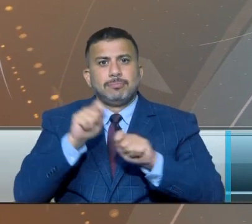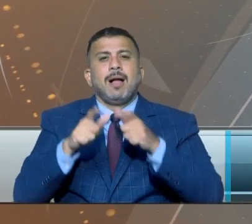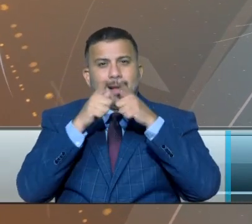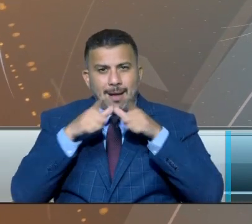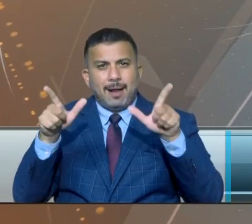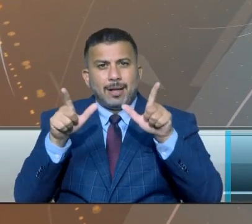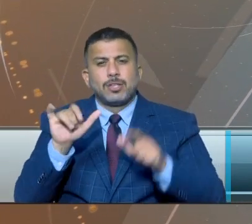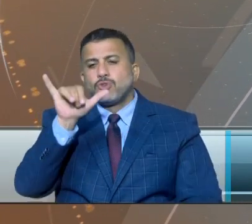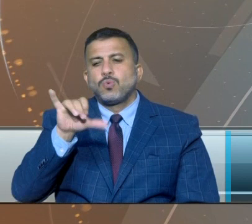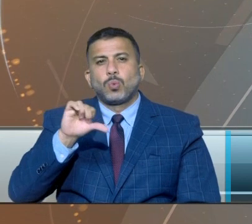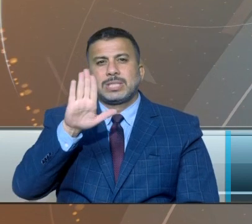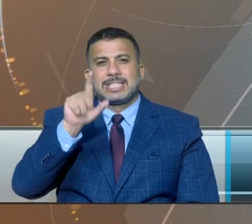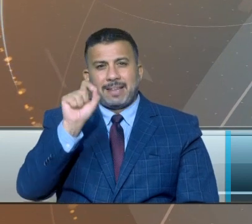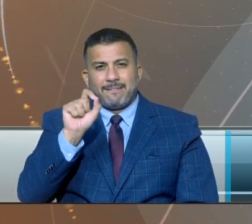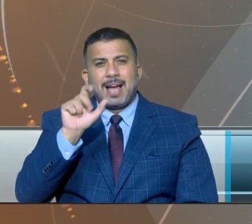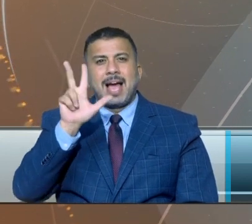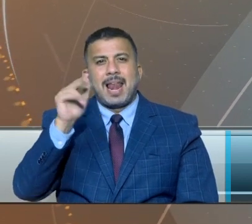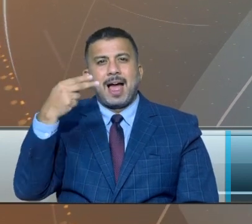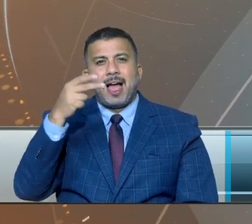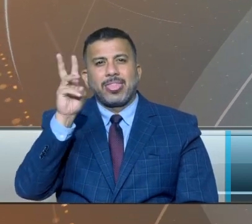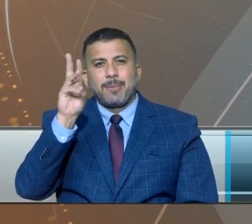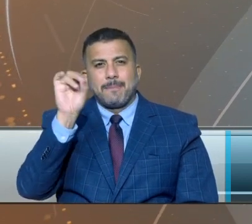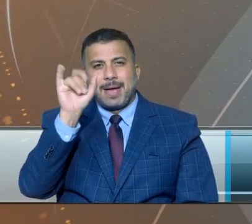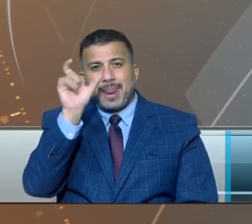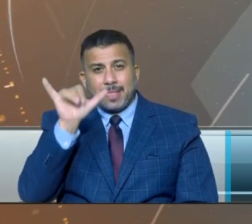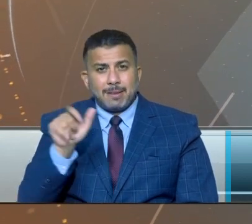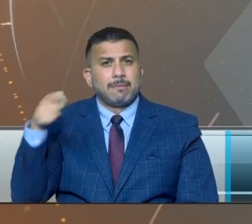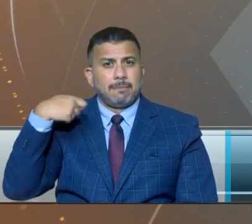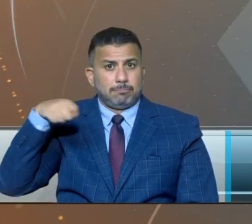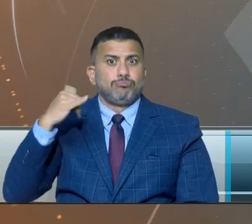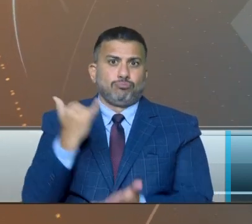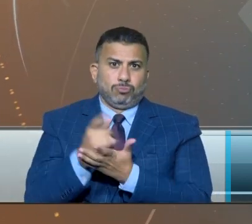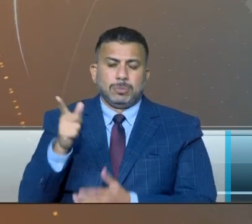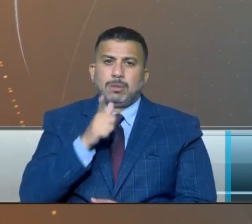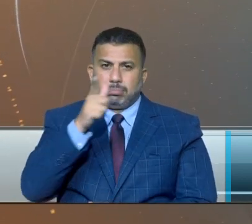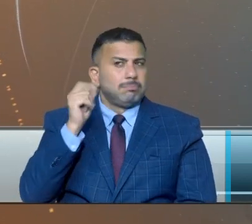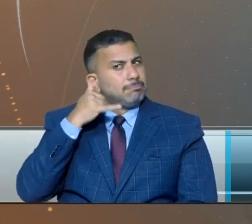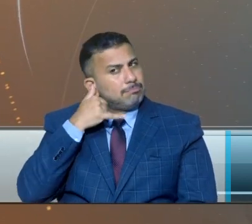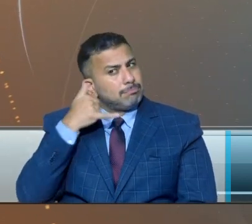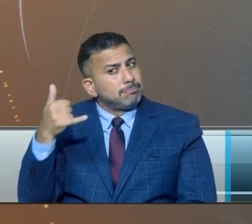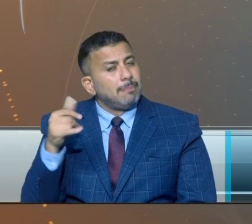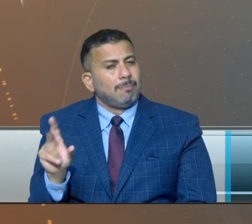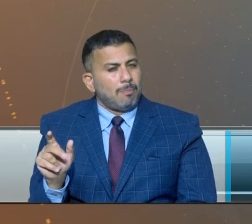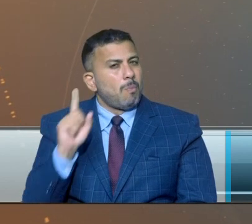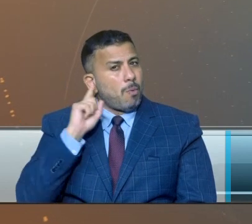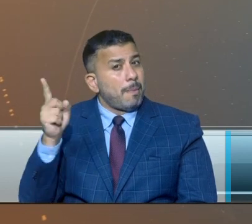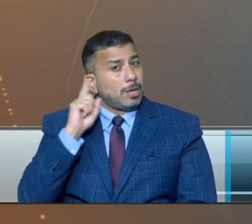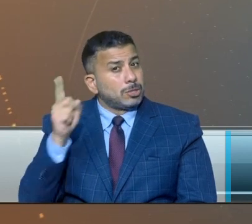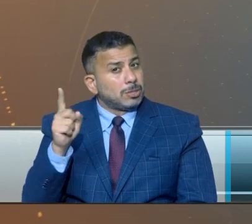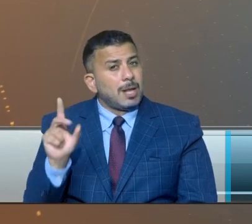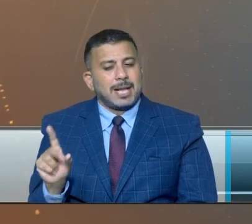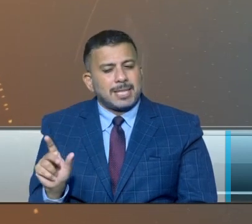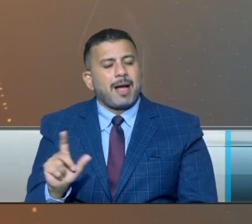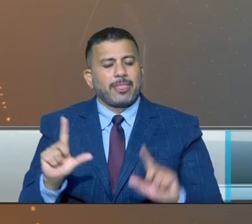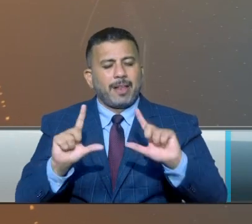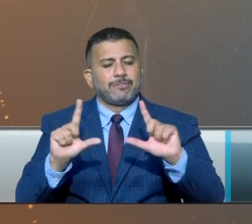ذلك سعاده يوسف خميس العثمني رئيس الدائره وذلك في برنامج الخط المباشر الذي يبث عبر اثير